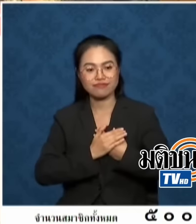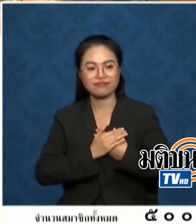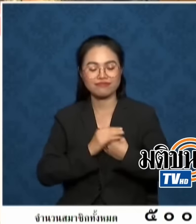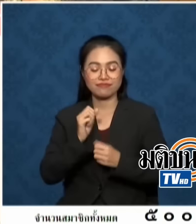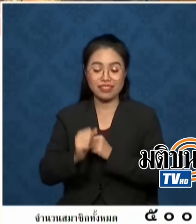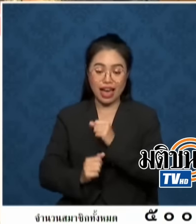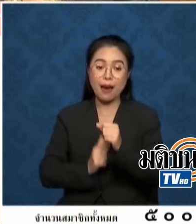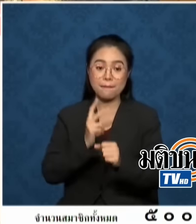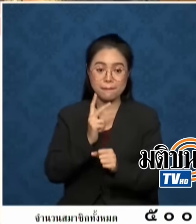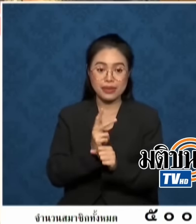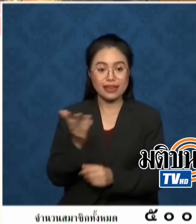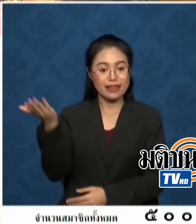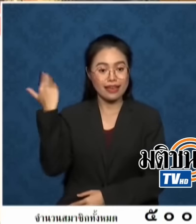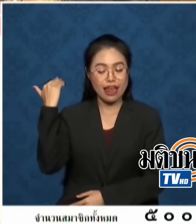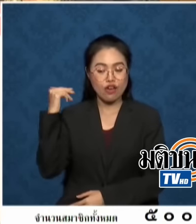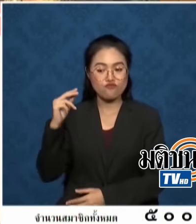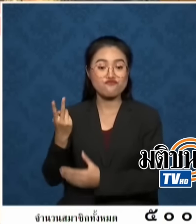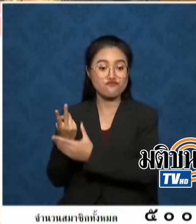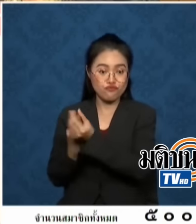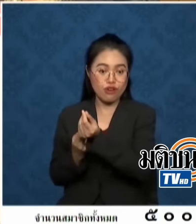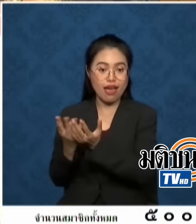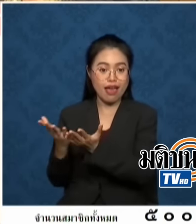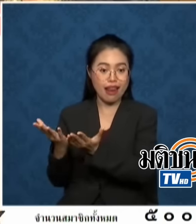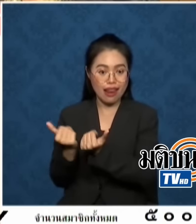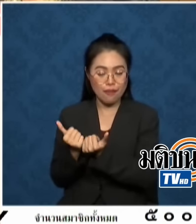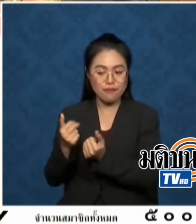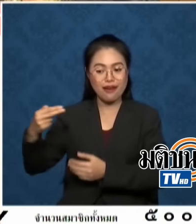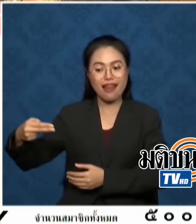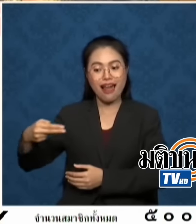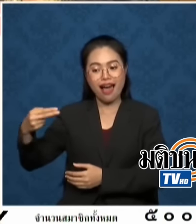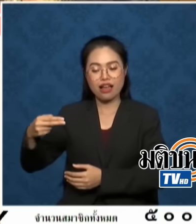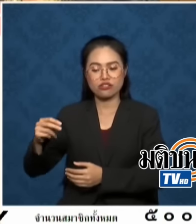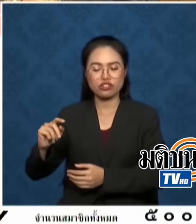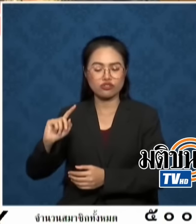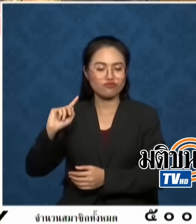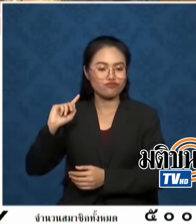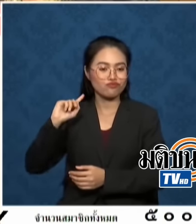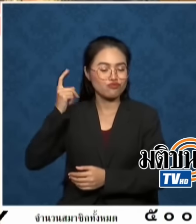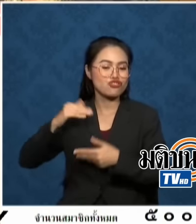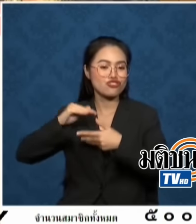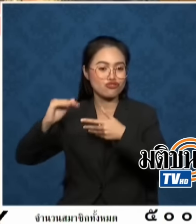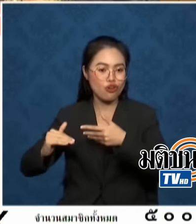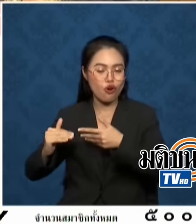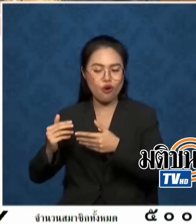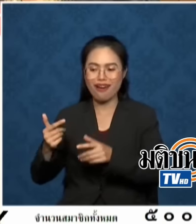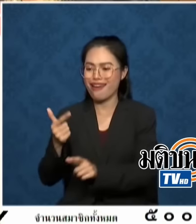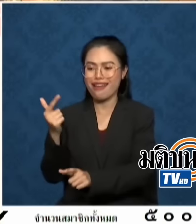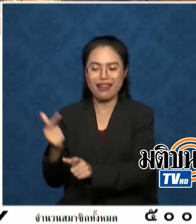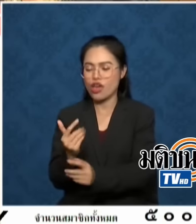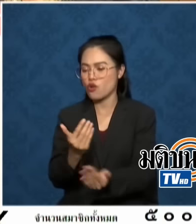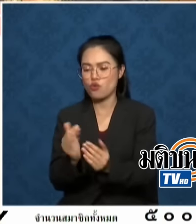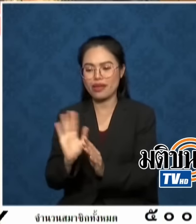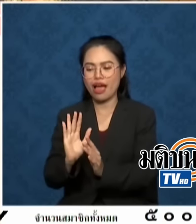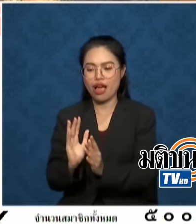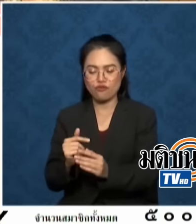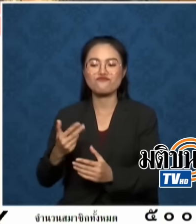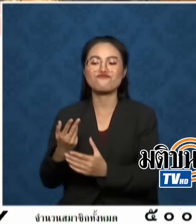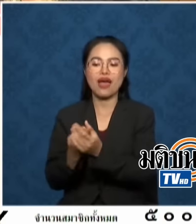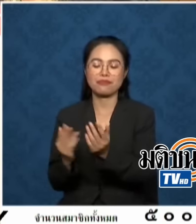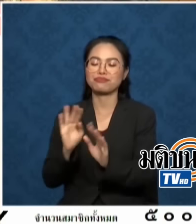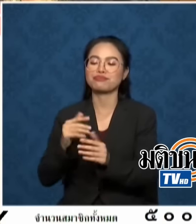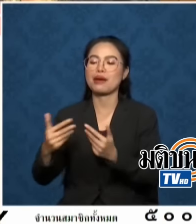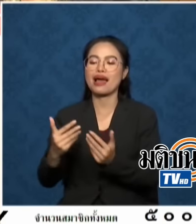ปีที่แล้วแฟนได้รับหลานซึ่งเกิดจากน้องสาวที่ไม่สามารถเลี้ยงดูบุตรได้มาเป็นบุตรบุญธรรมต